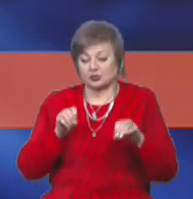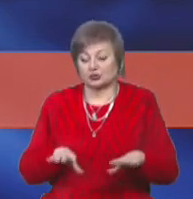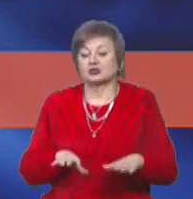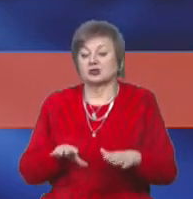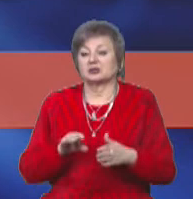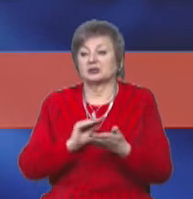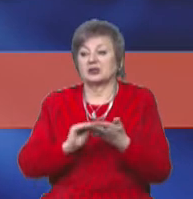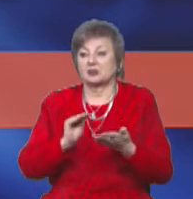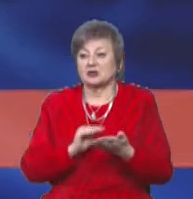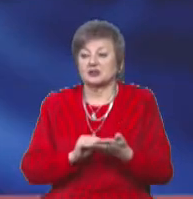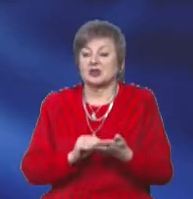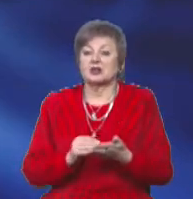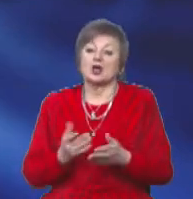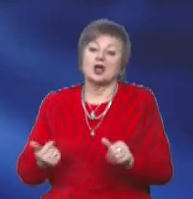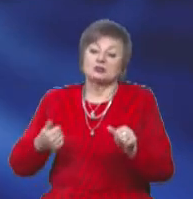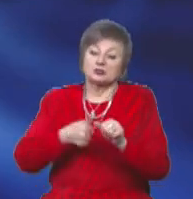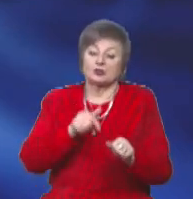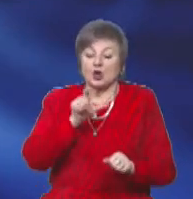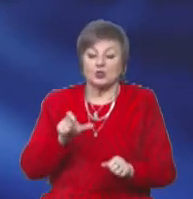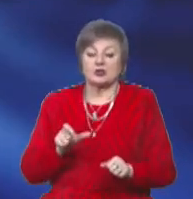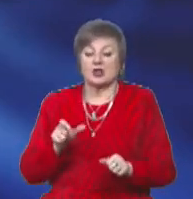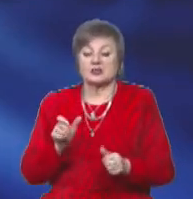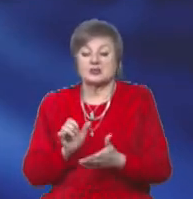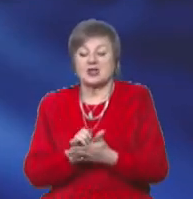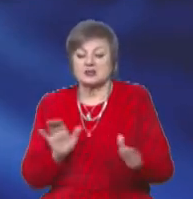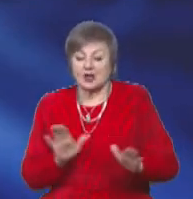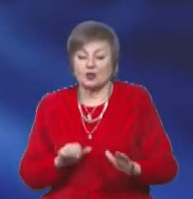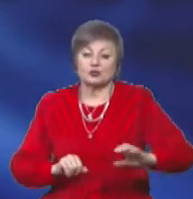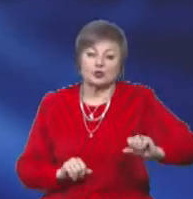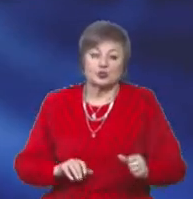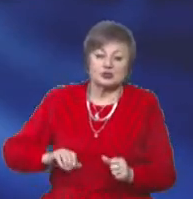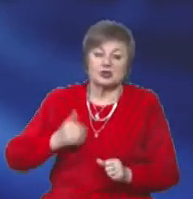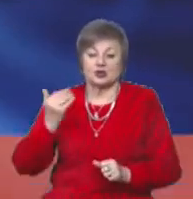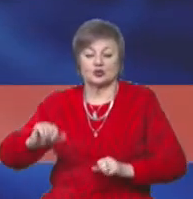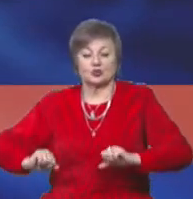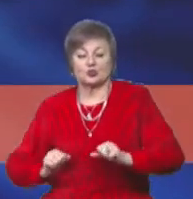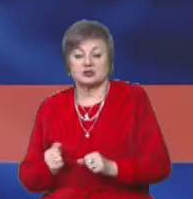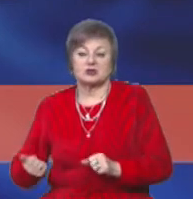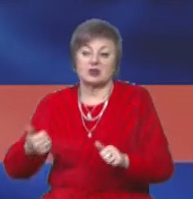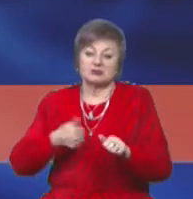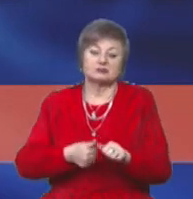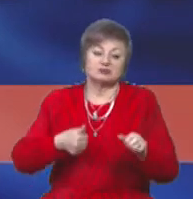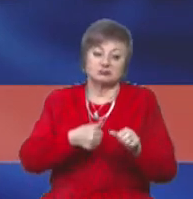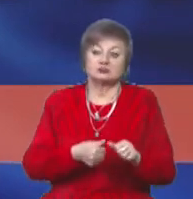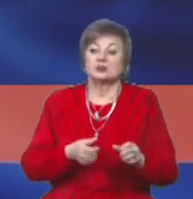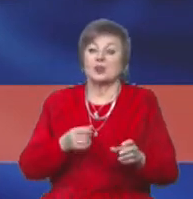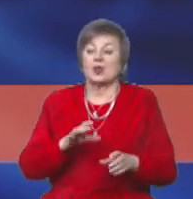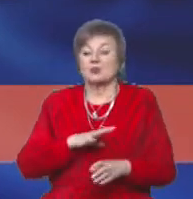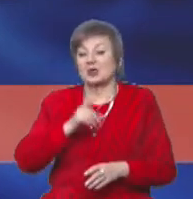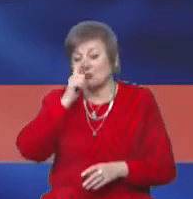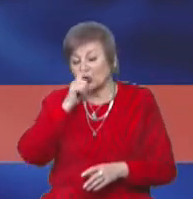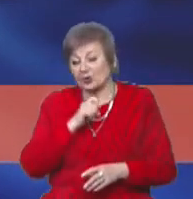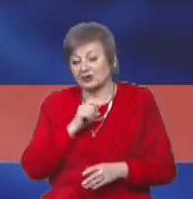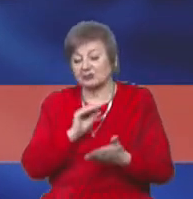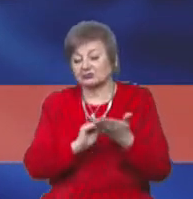долучалися люди незнайомі, друзі друзів. А потім після поста дуже було багато негативних відзивів,